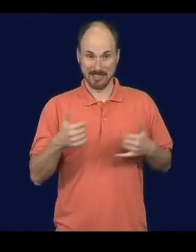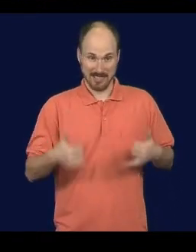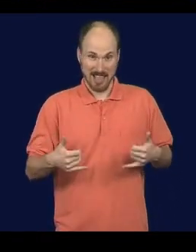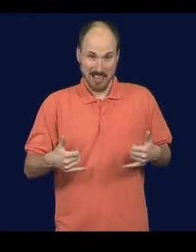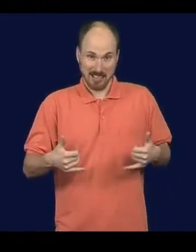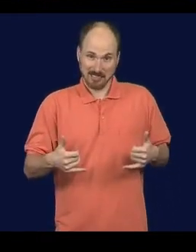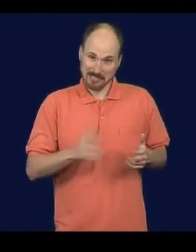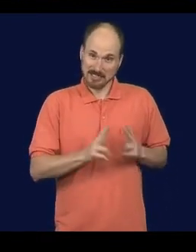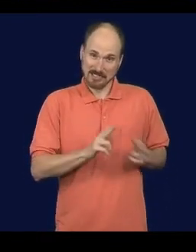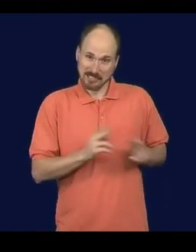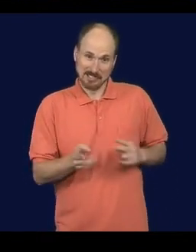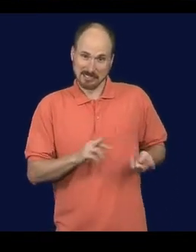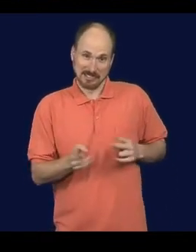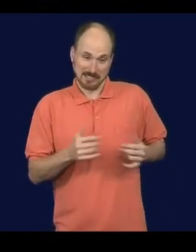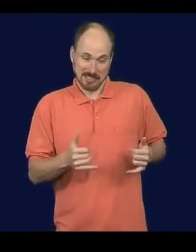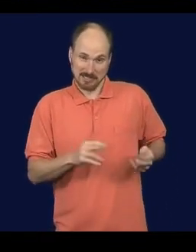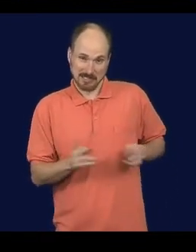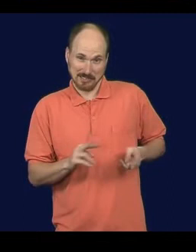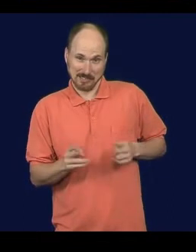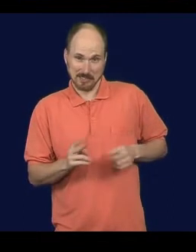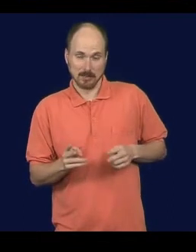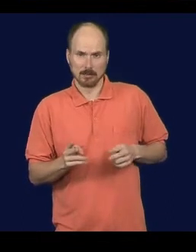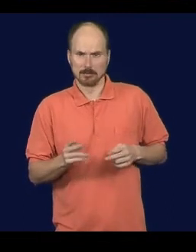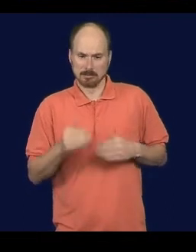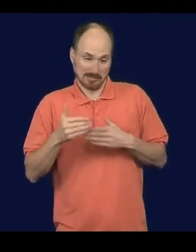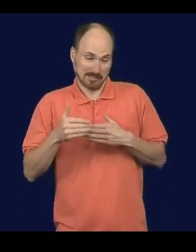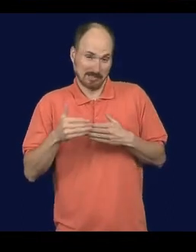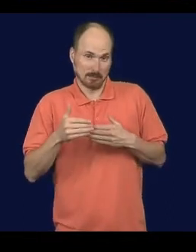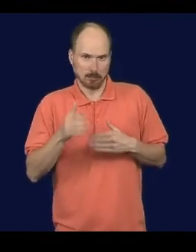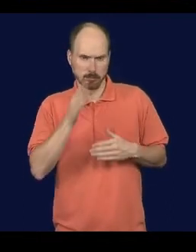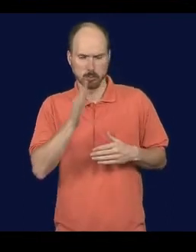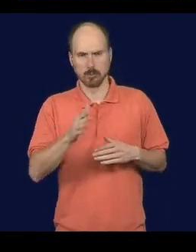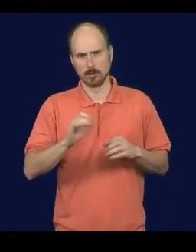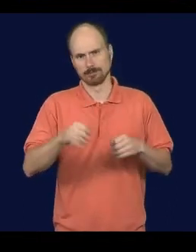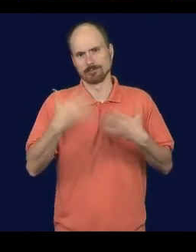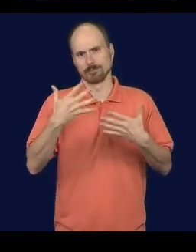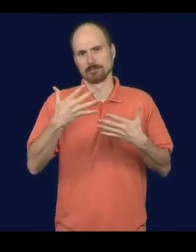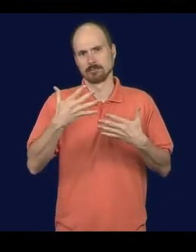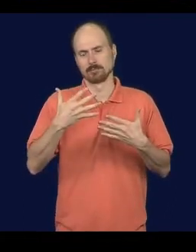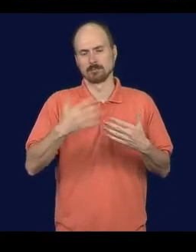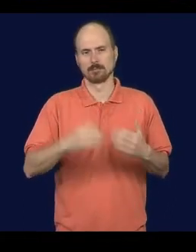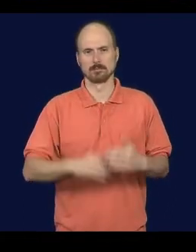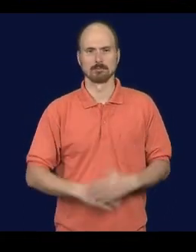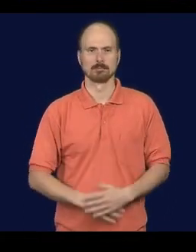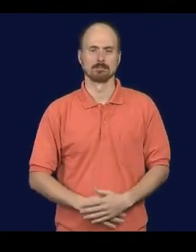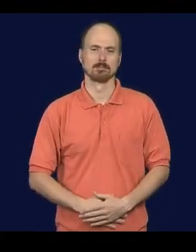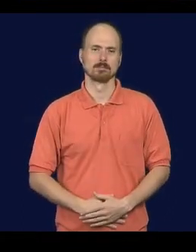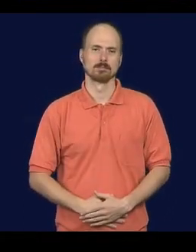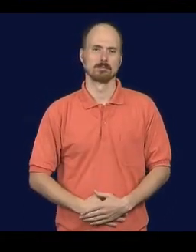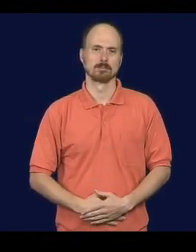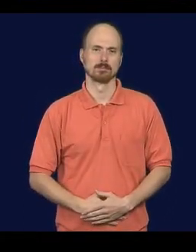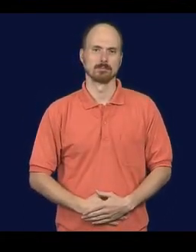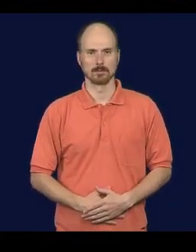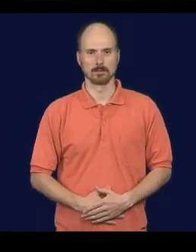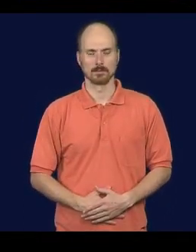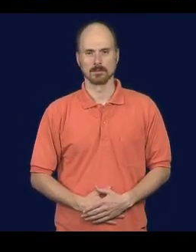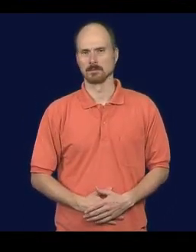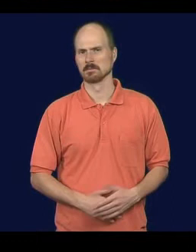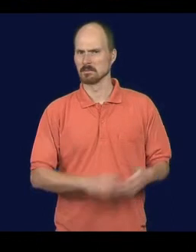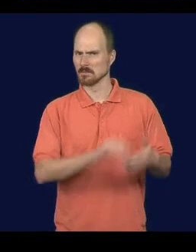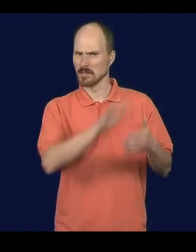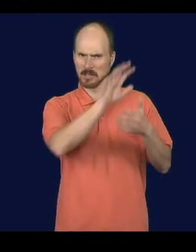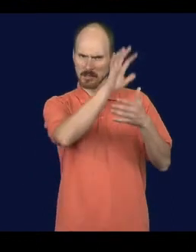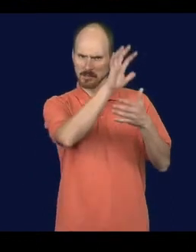televizního vysílání, co se děje na obrazovce, nevím, v jaké je to fázi, jak dobře to funguje, takže možná byste mohli využít